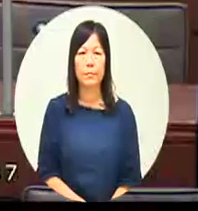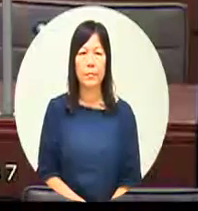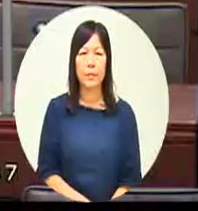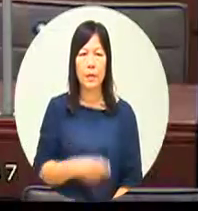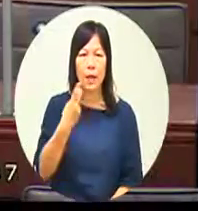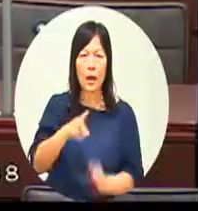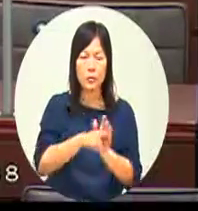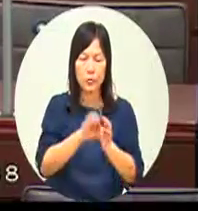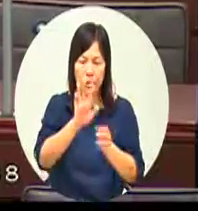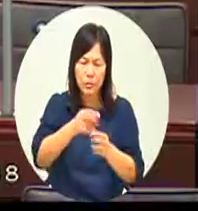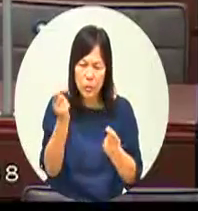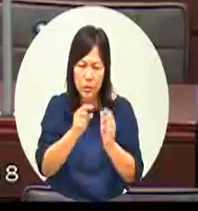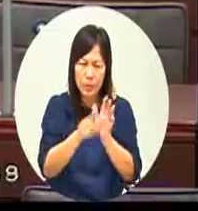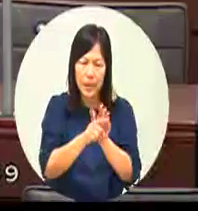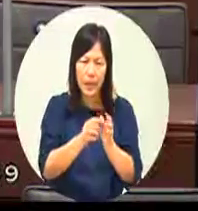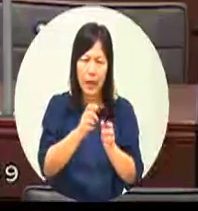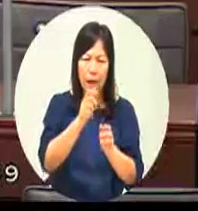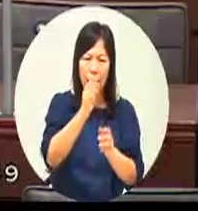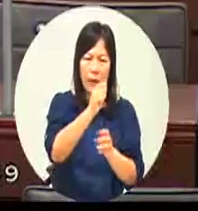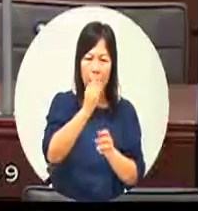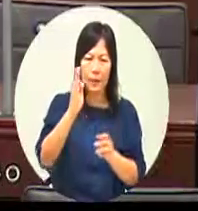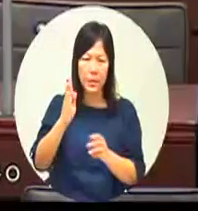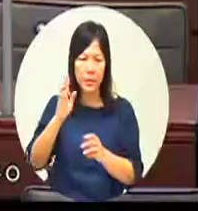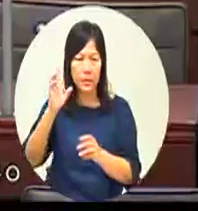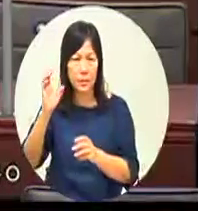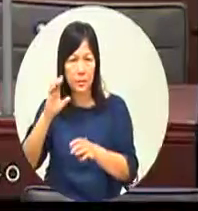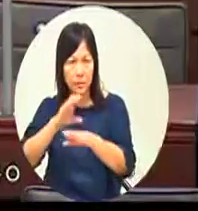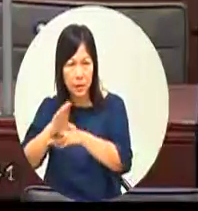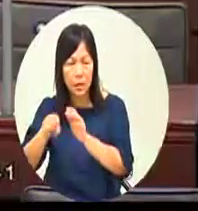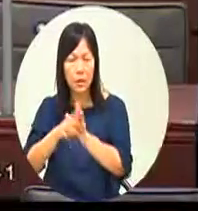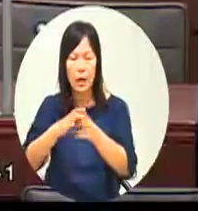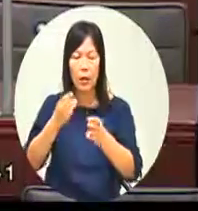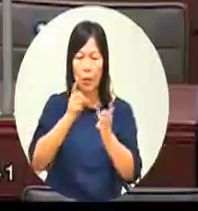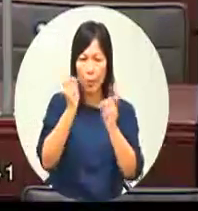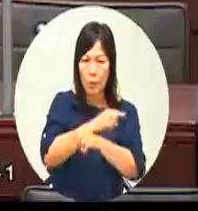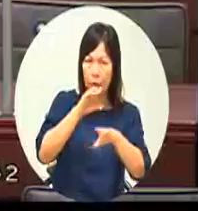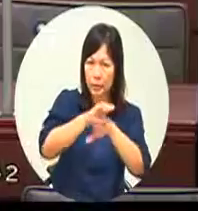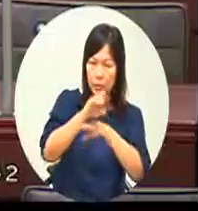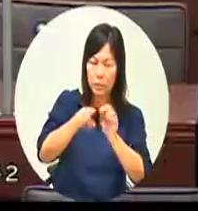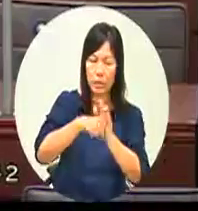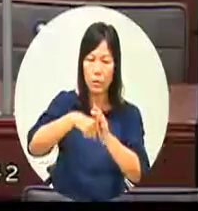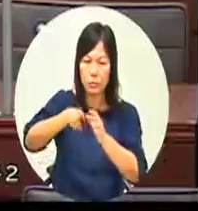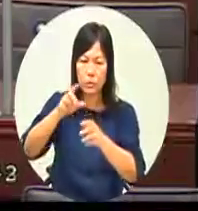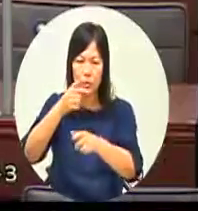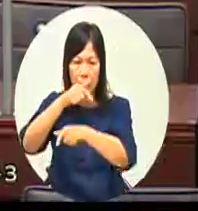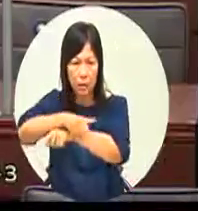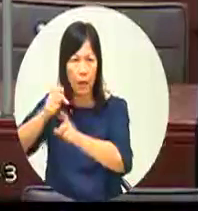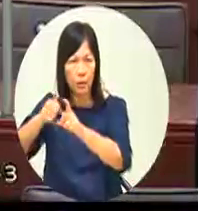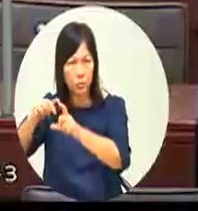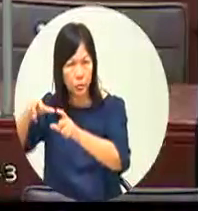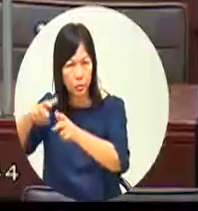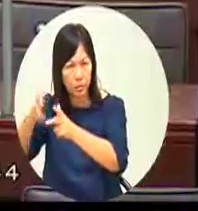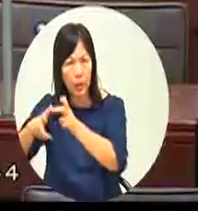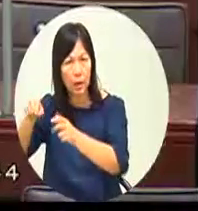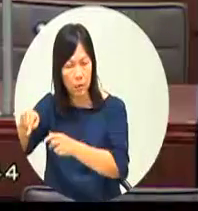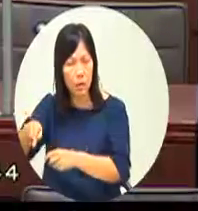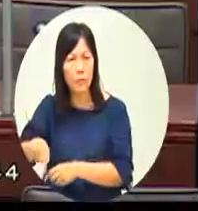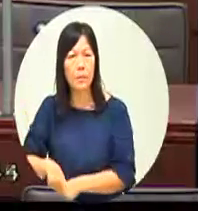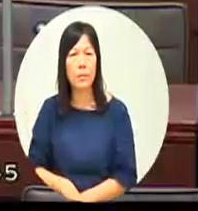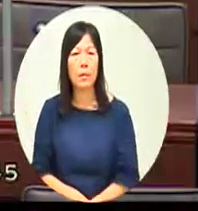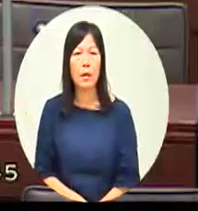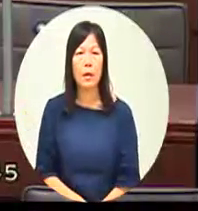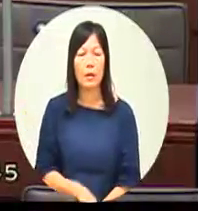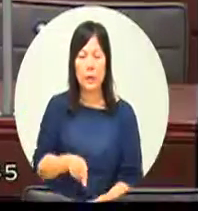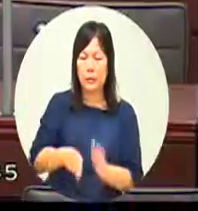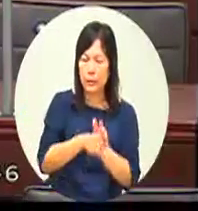谓的 AB 车，就是换车之后跑到了南区厂去， 所以后来我们会做这样的一个案子